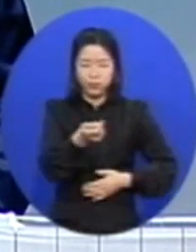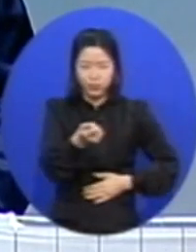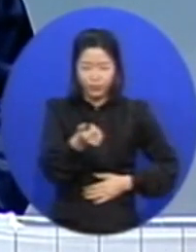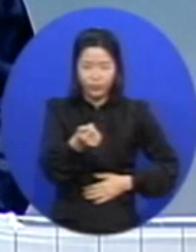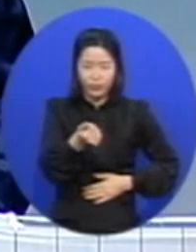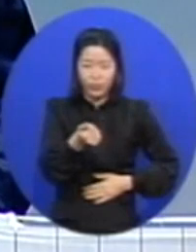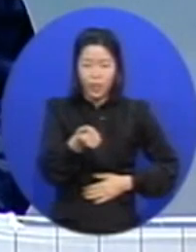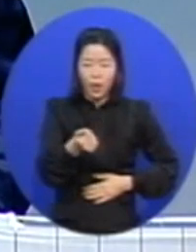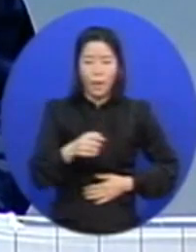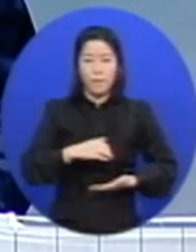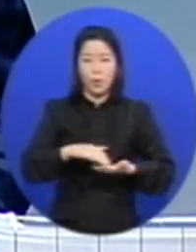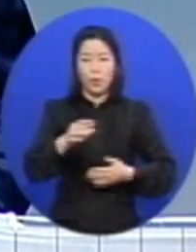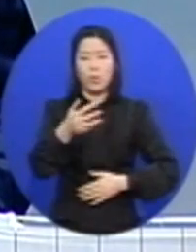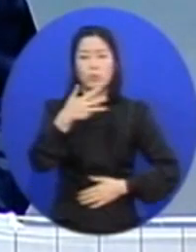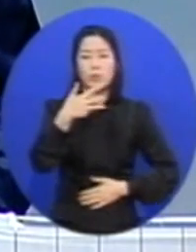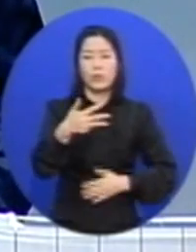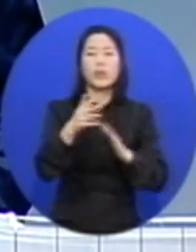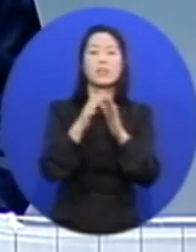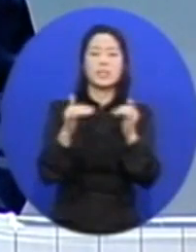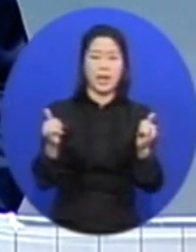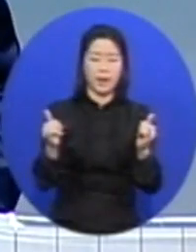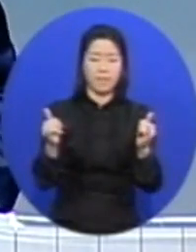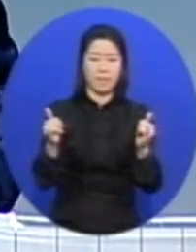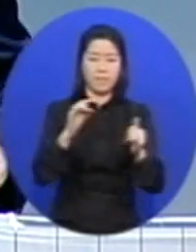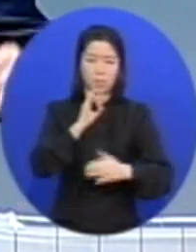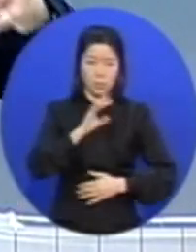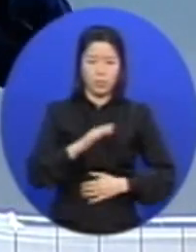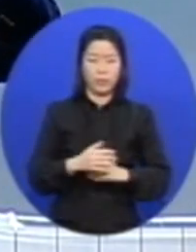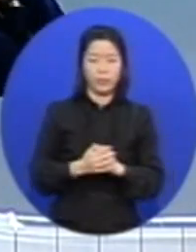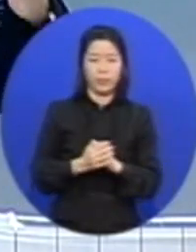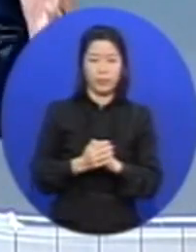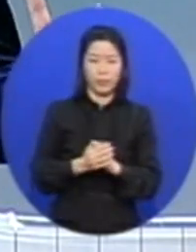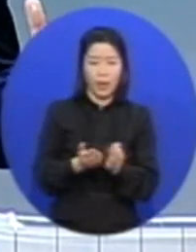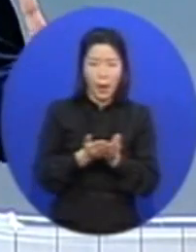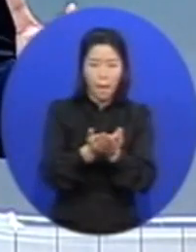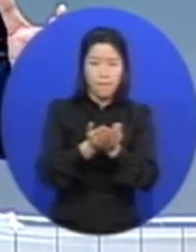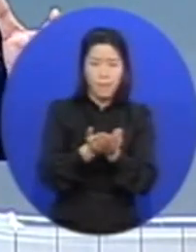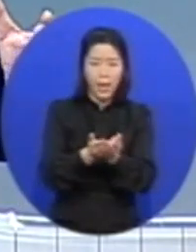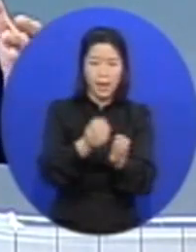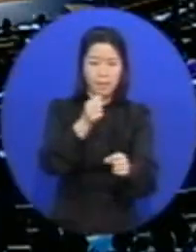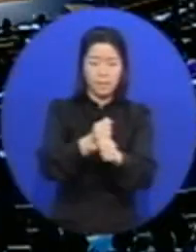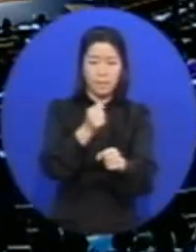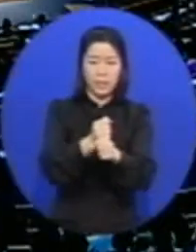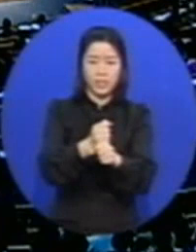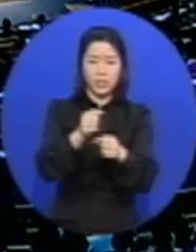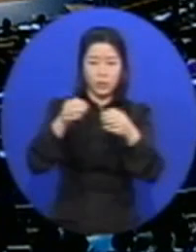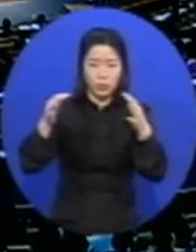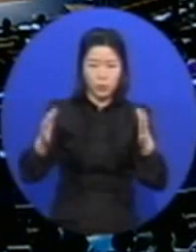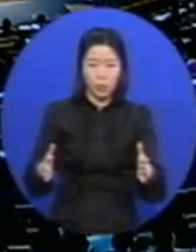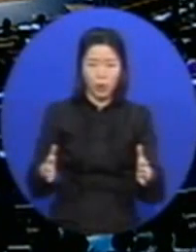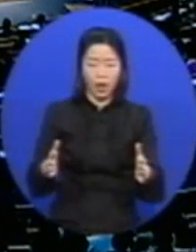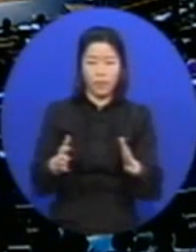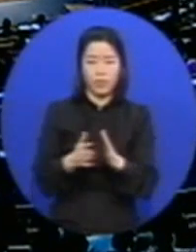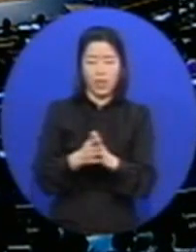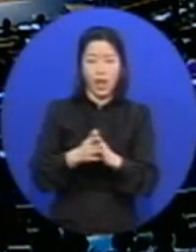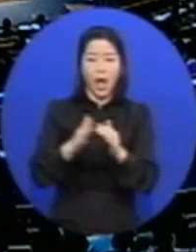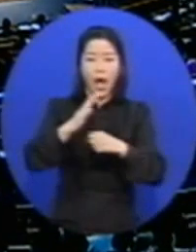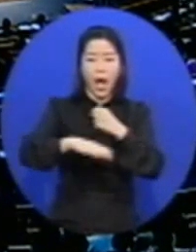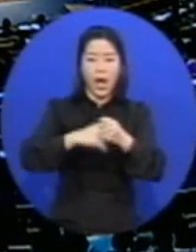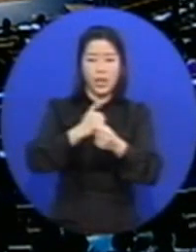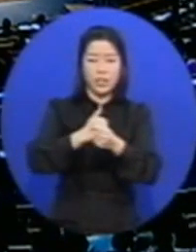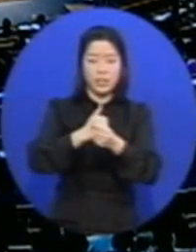겨우겨우 덜 명이라 방주를 짓는 동안의 하나님께서 그 주변에 있는